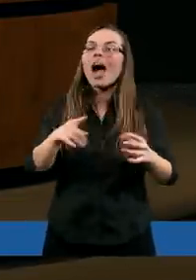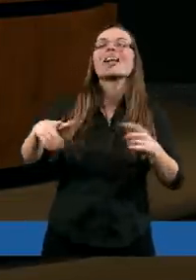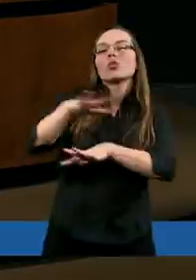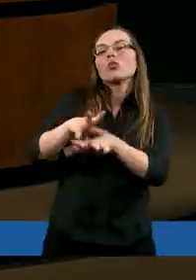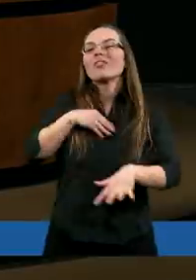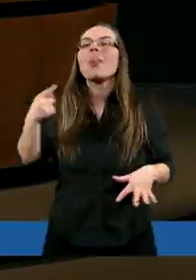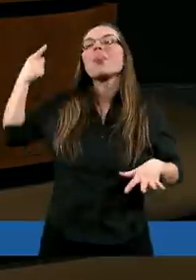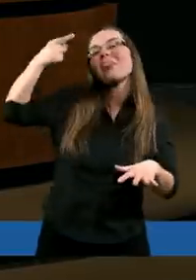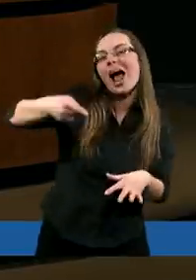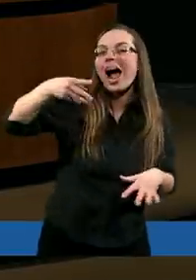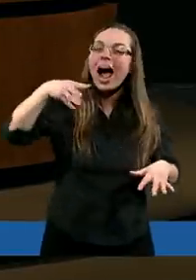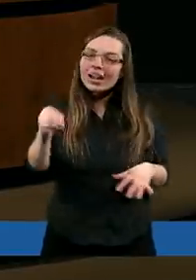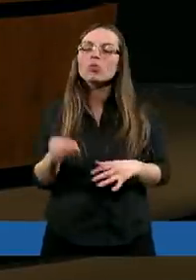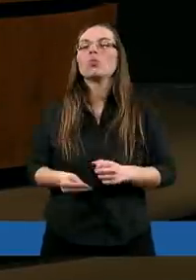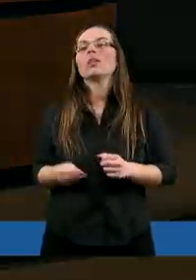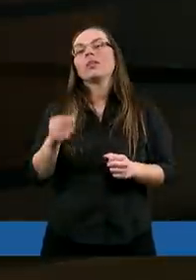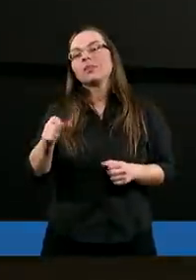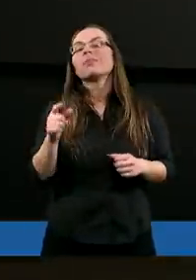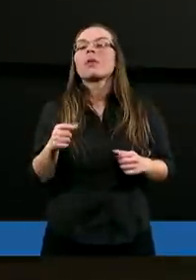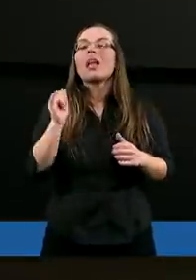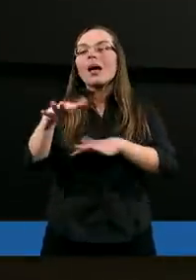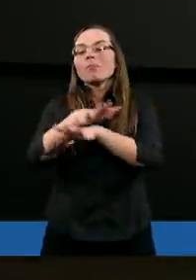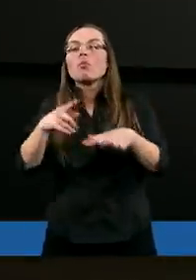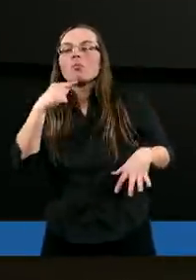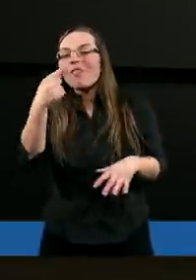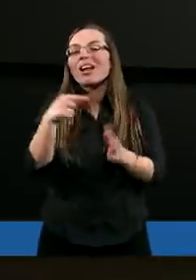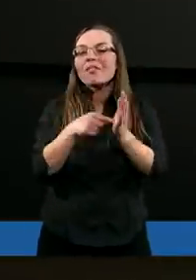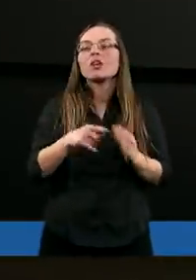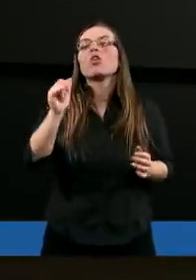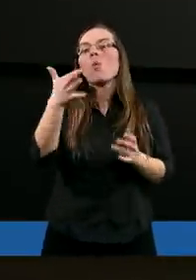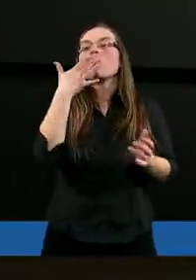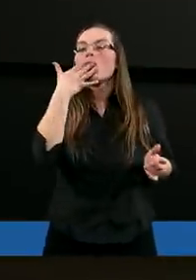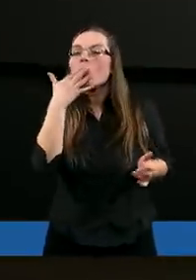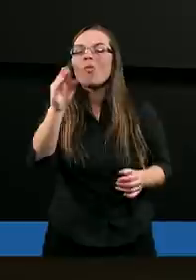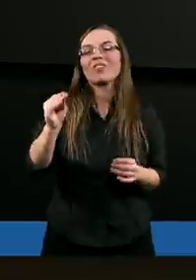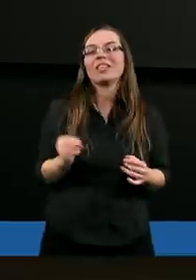nakazuje wręcz, może nakazuje może za dużo powiedziane słowo, ale on mówi: